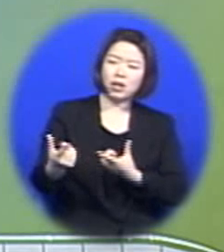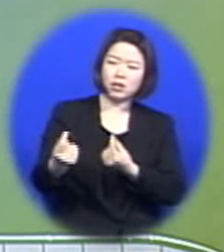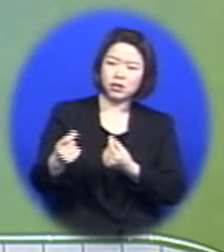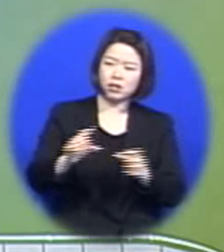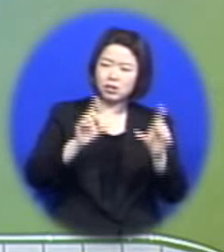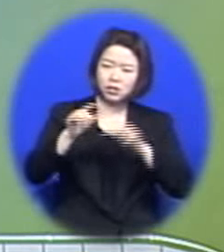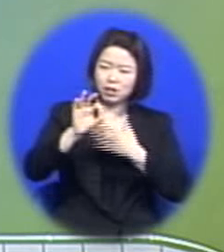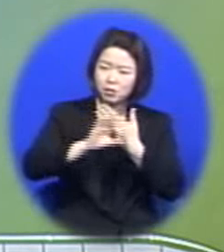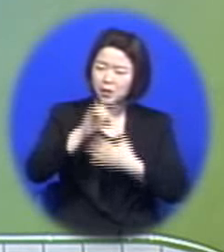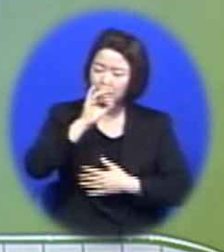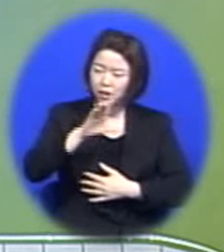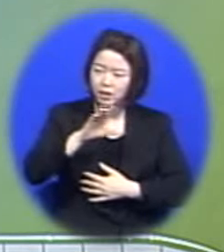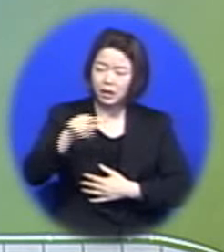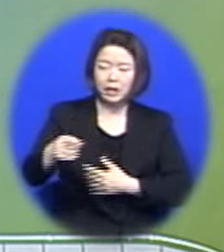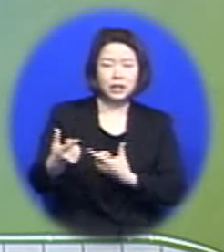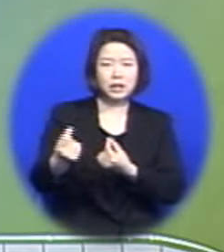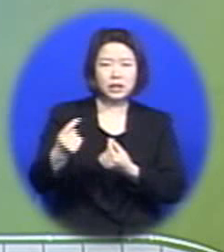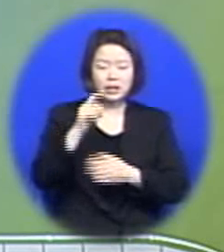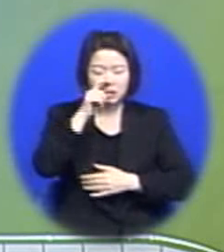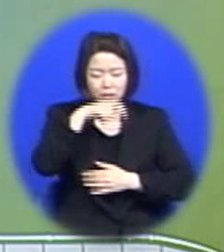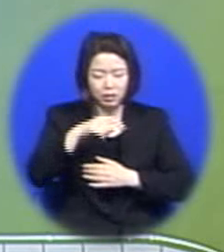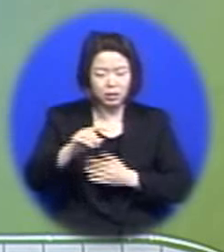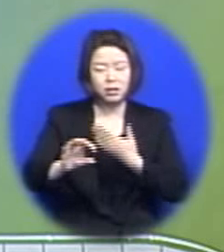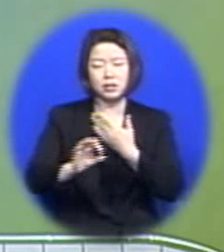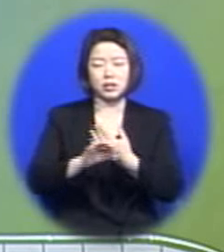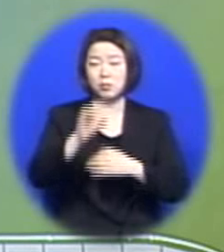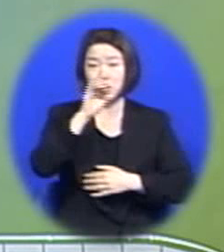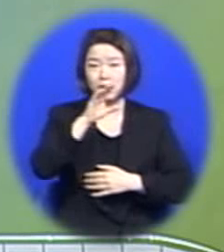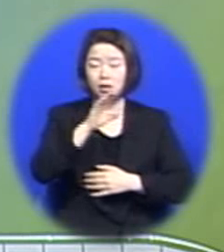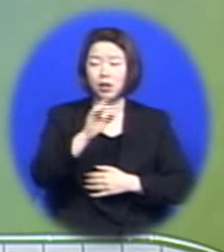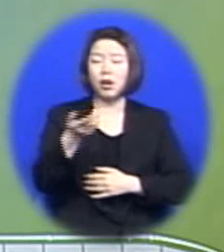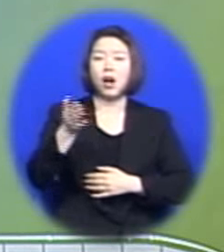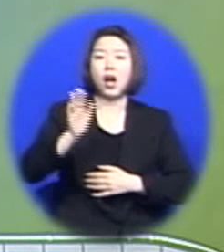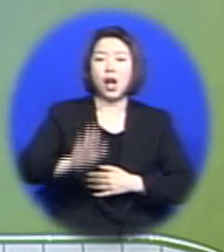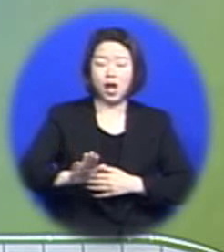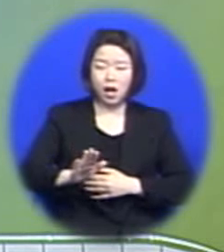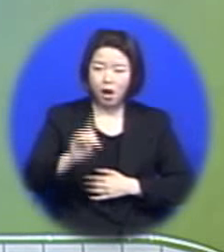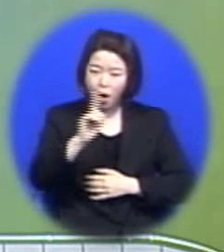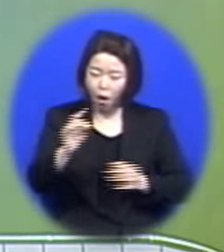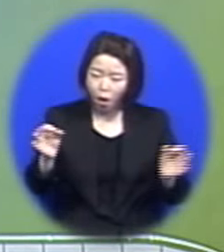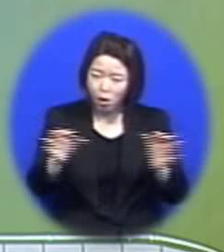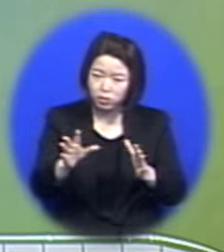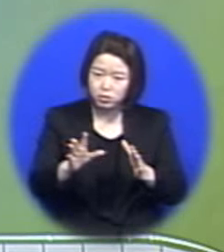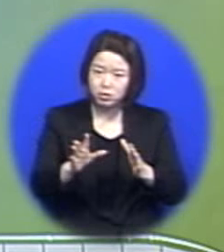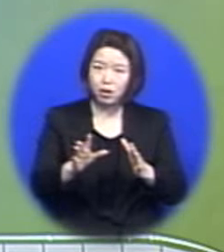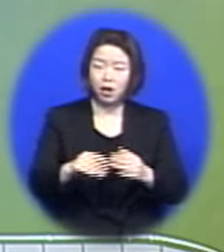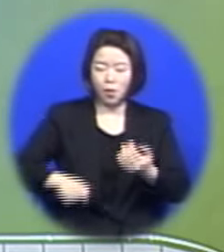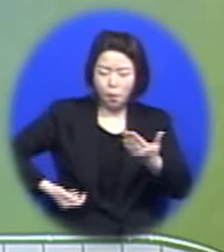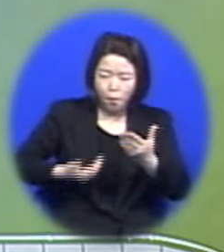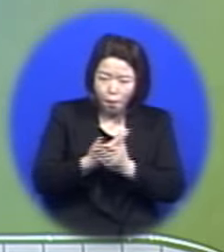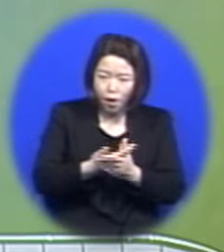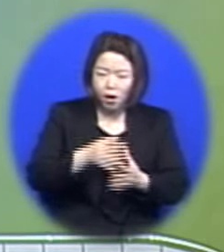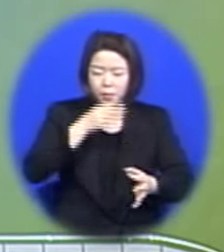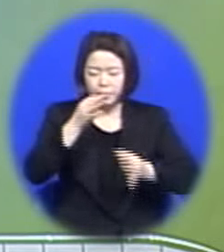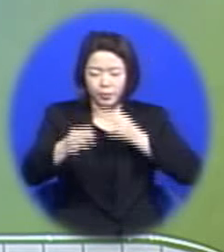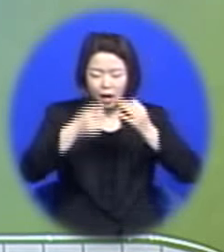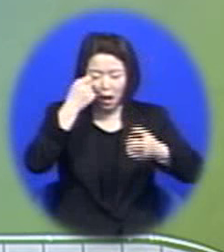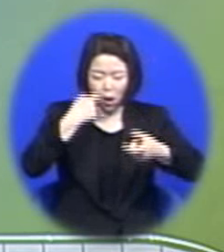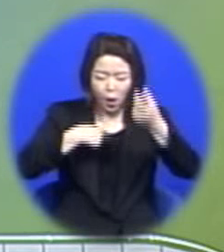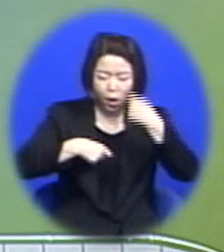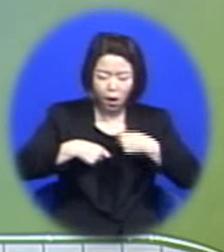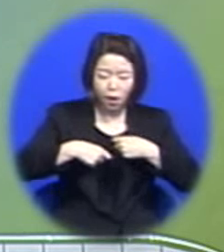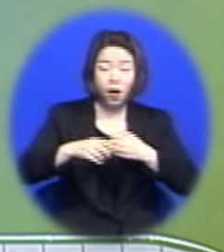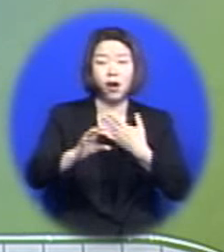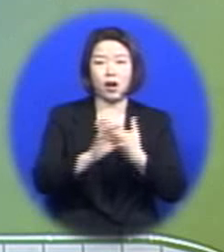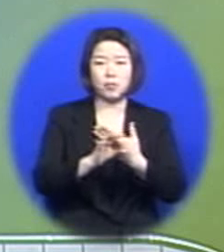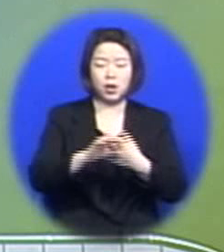하고 살면 안 되는데 그러다가 어느 순간에 은혜 받고 그리고는 통회 자복하고 회개하고 나서면 오히려 많은